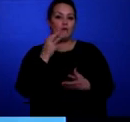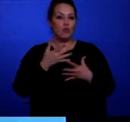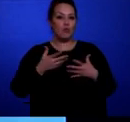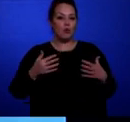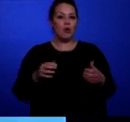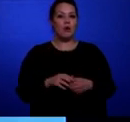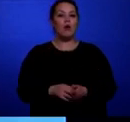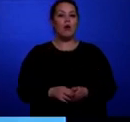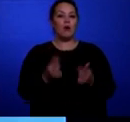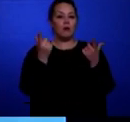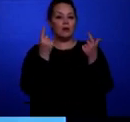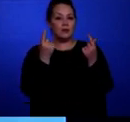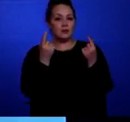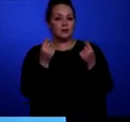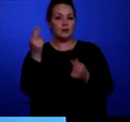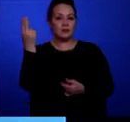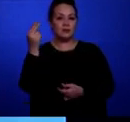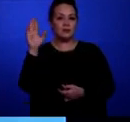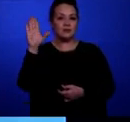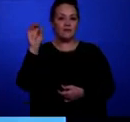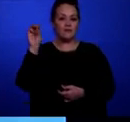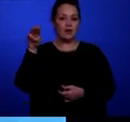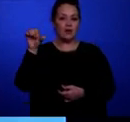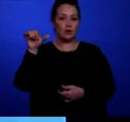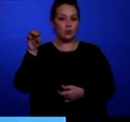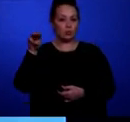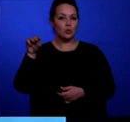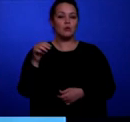Где цветут фруктовые деревья?